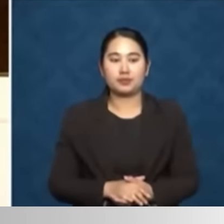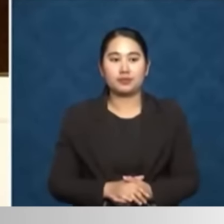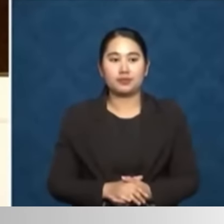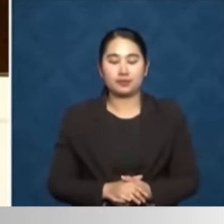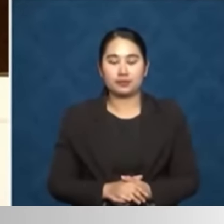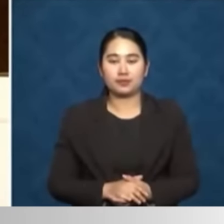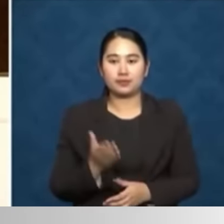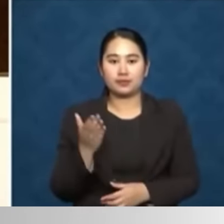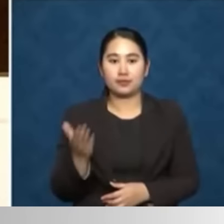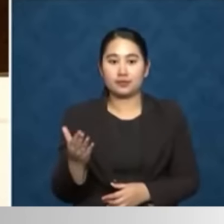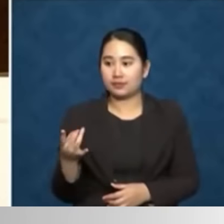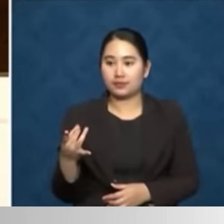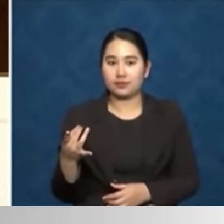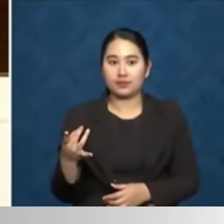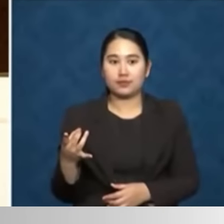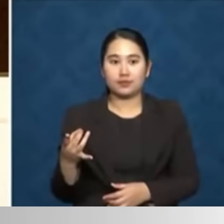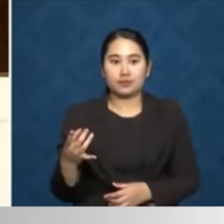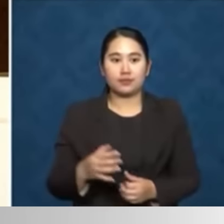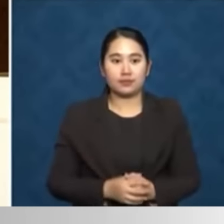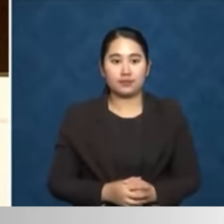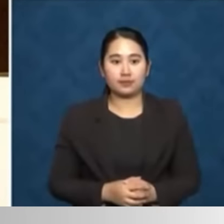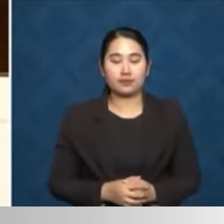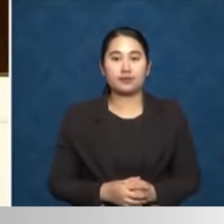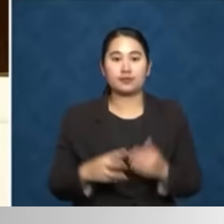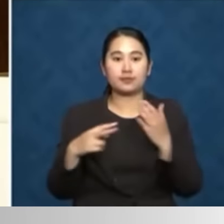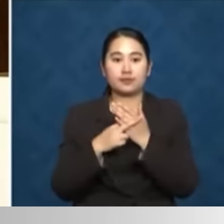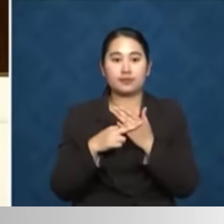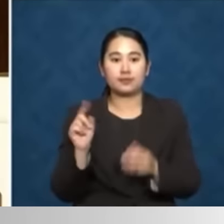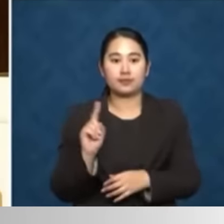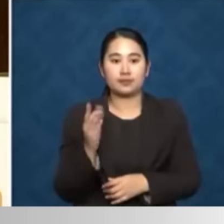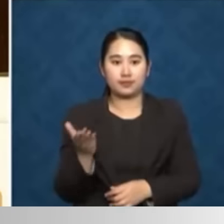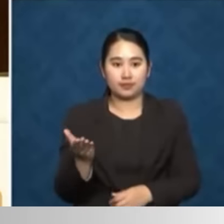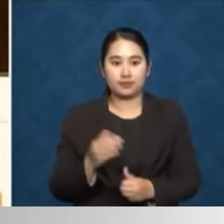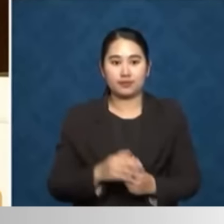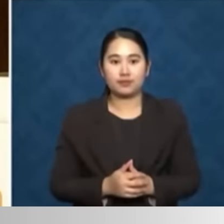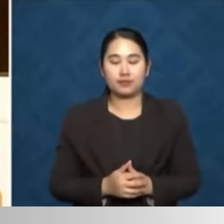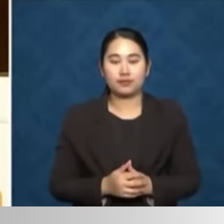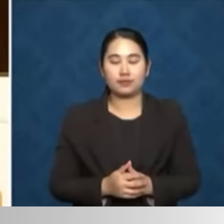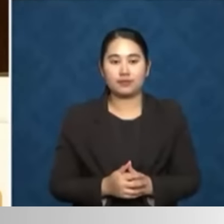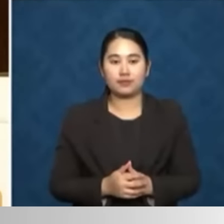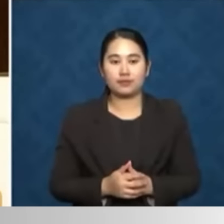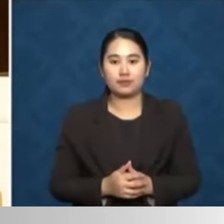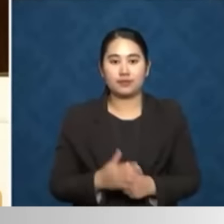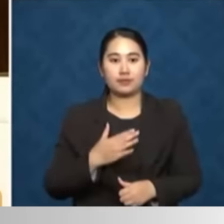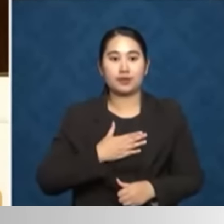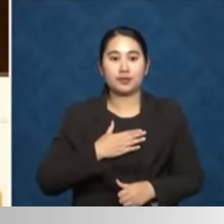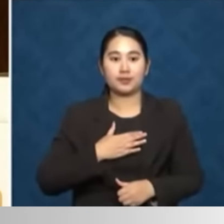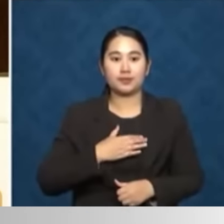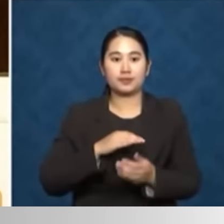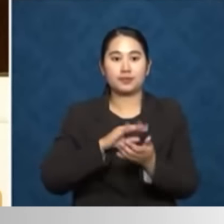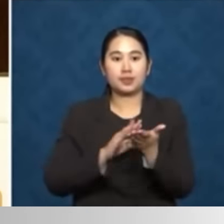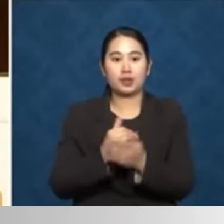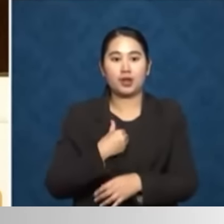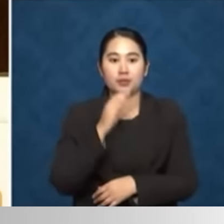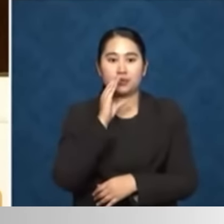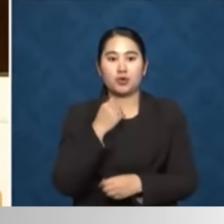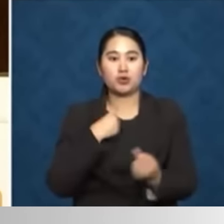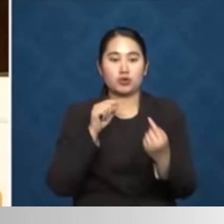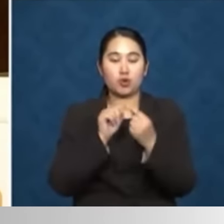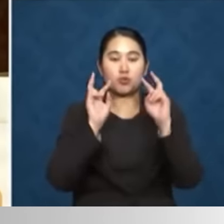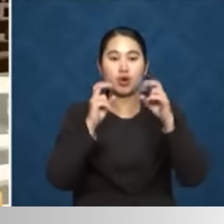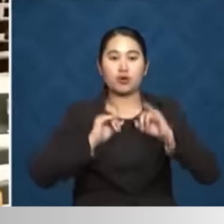ครับท่านมีอะไรครับท่านประท้วงข้อไหนครับ ท่านประธานครับ ผมขออนุญาตหารือท่านประธานเนื่องจากเป็นเจ้าของยติ